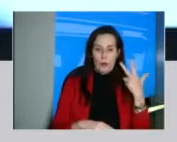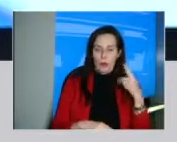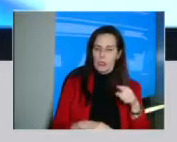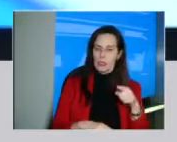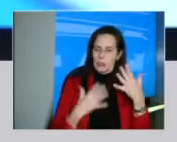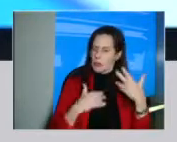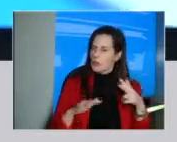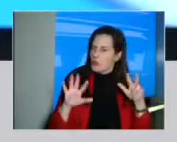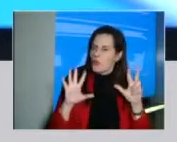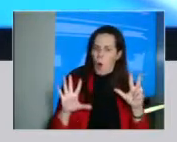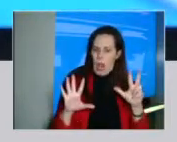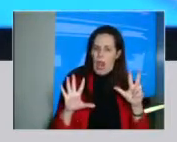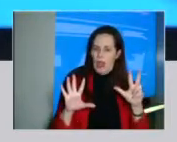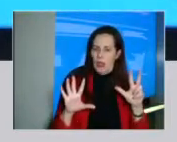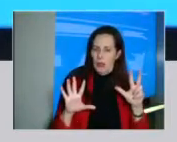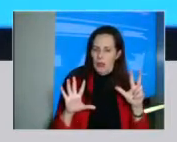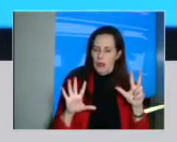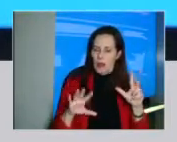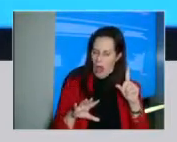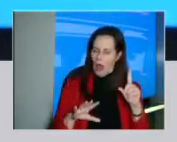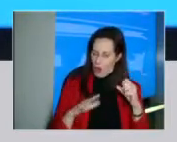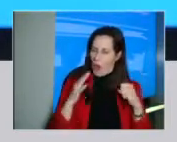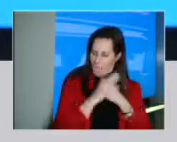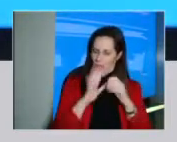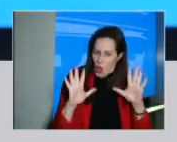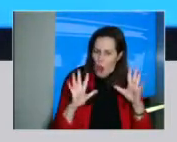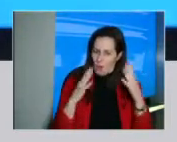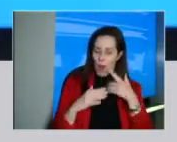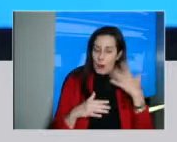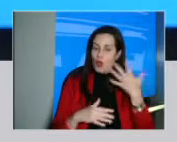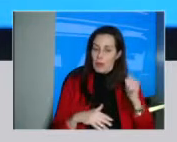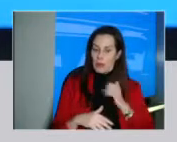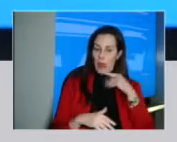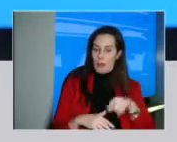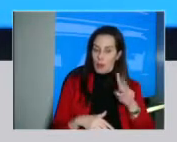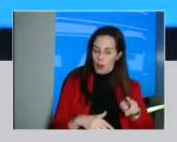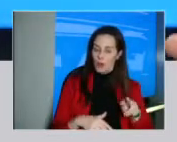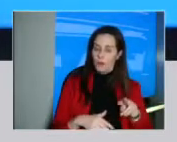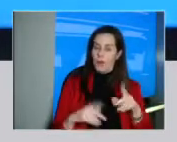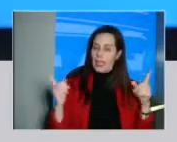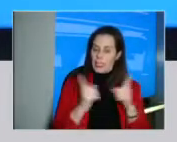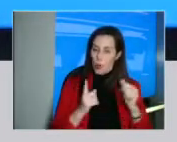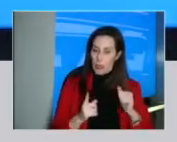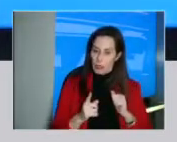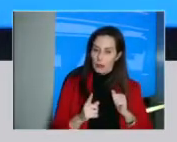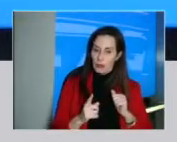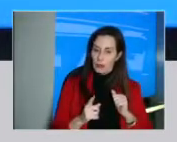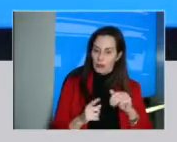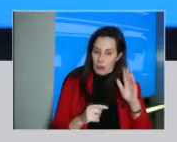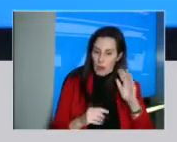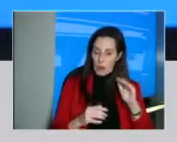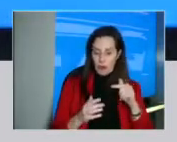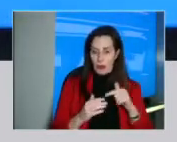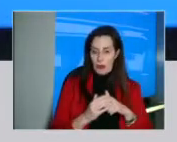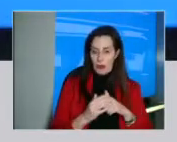שהוא מספר 8, אבל הוא בעשירייה הראשונה. וקיצור השירות כמובן